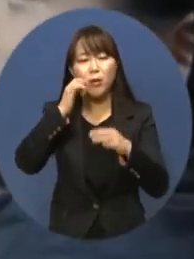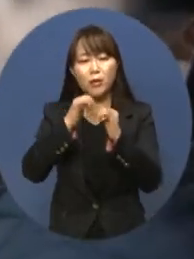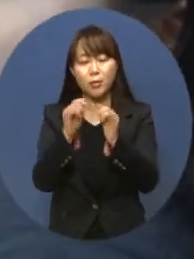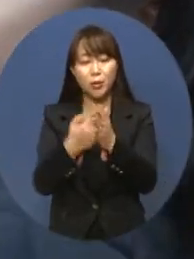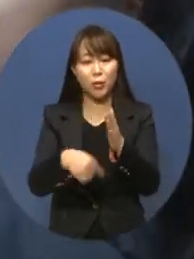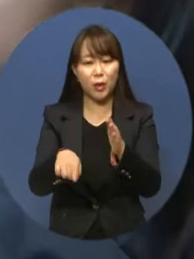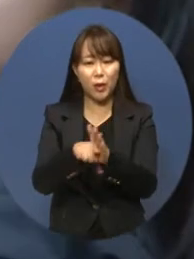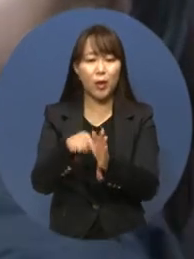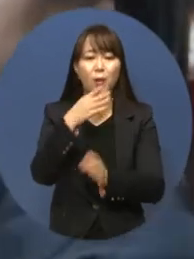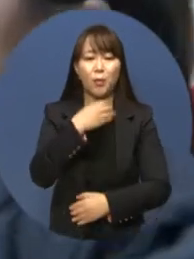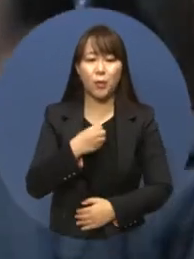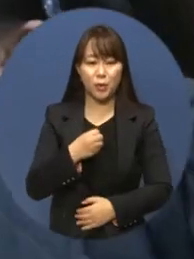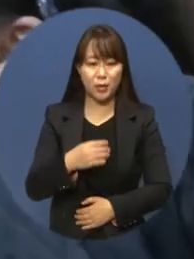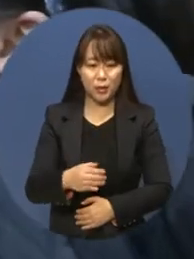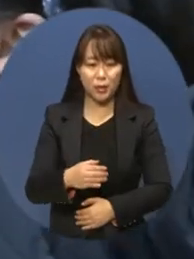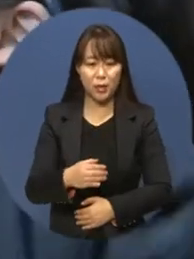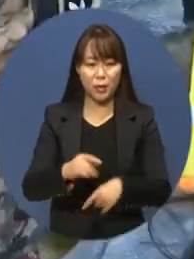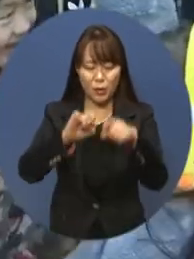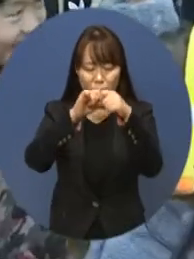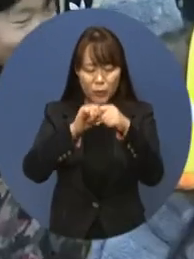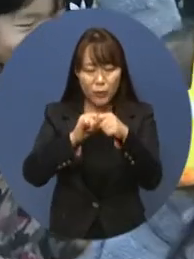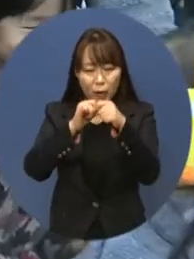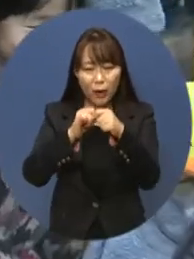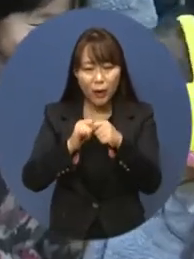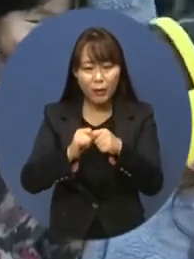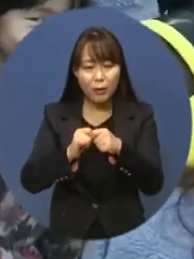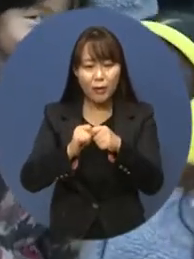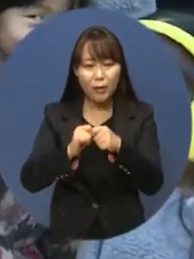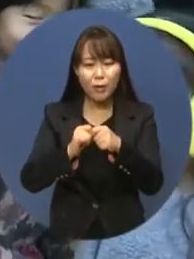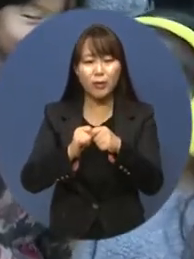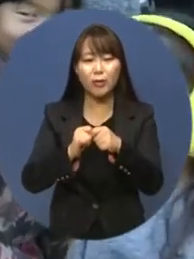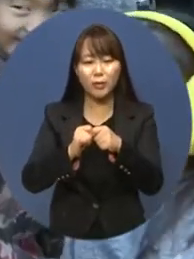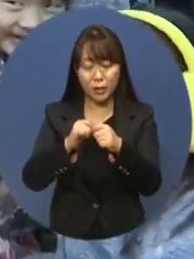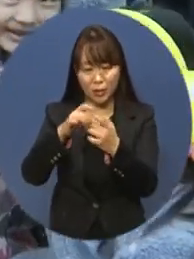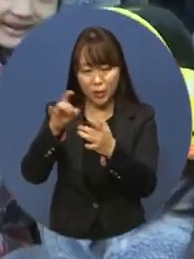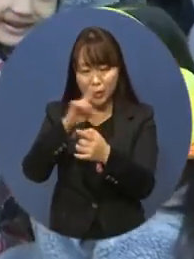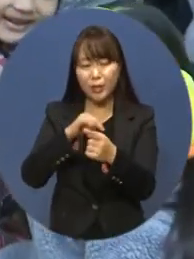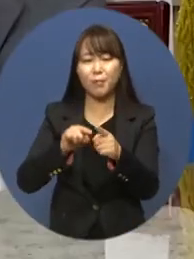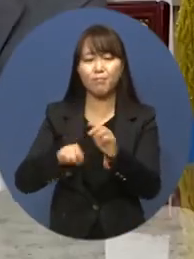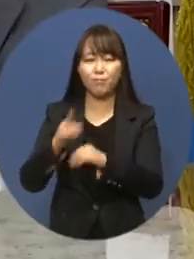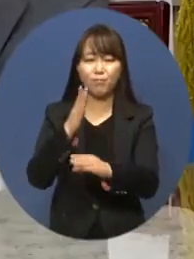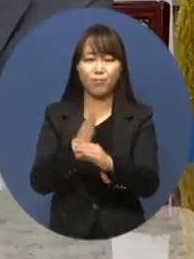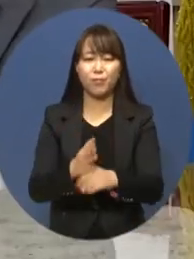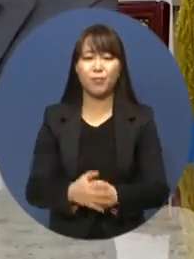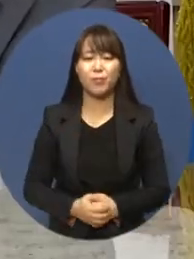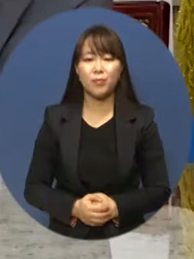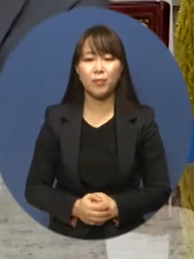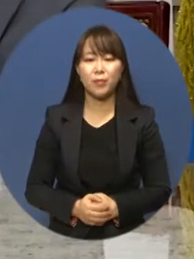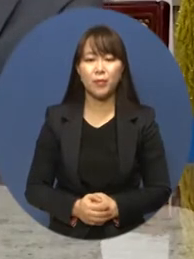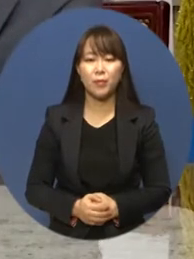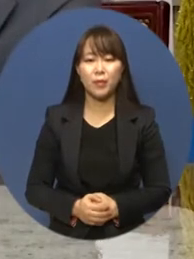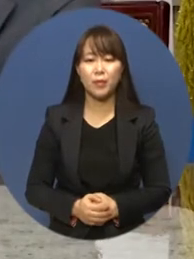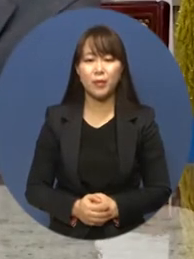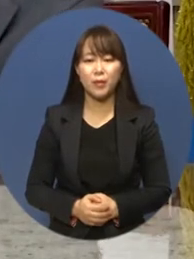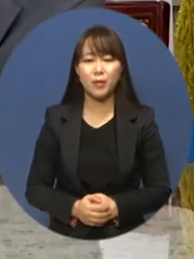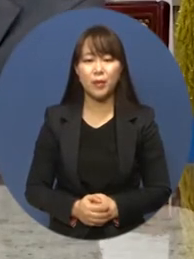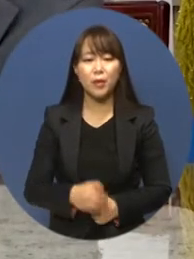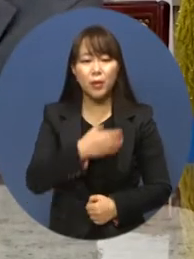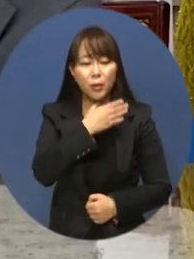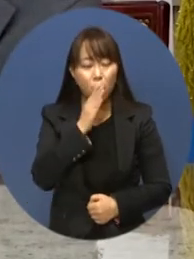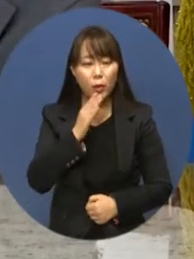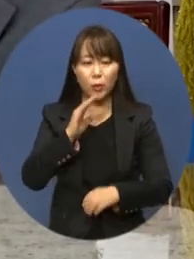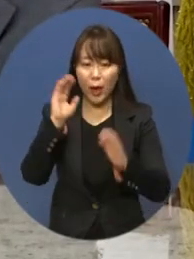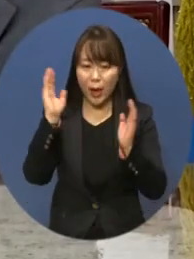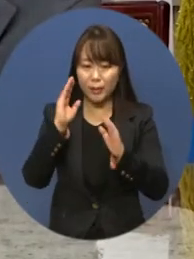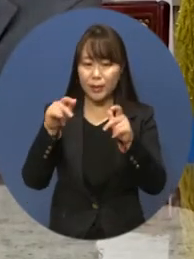위한 복지를 촘촘히 또 선제적으로 이렇게 해나가고 있습니다. 그렇다 그러면 그 노인과